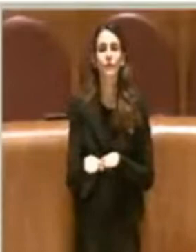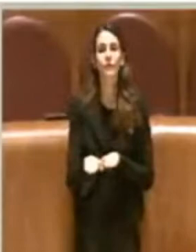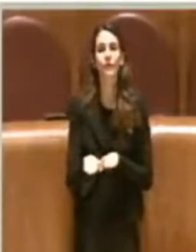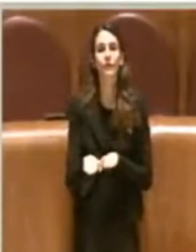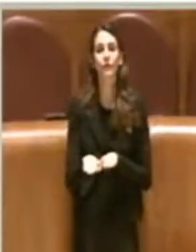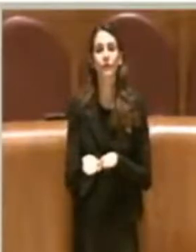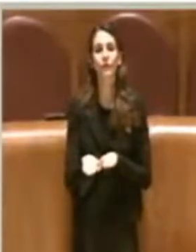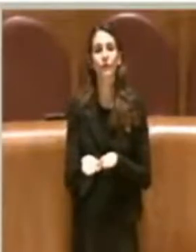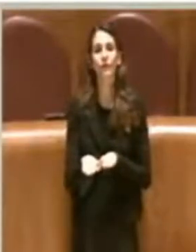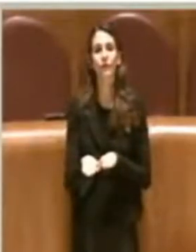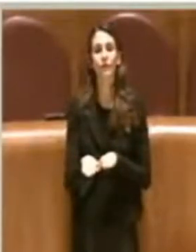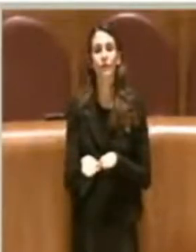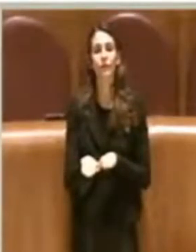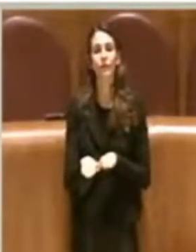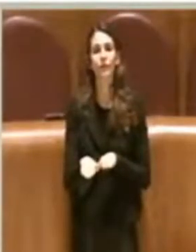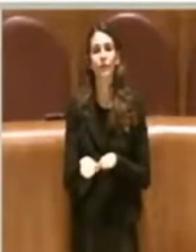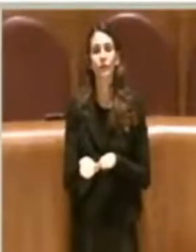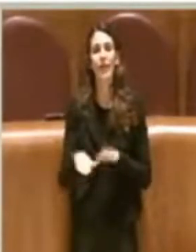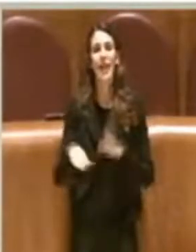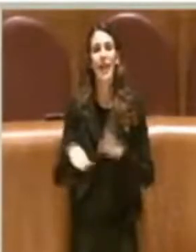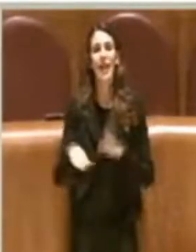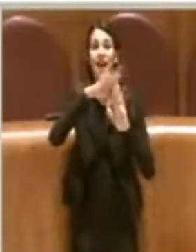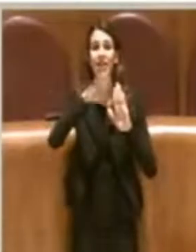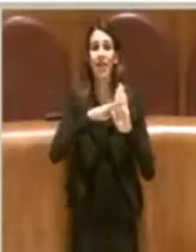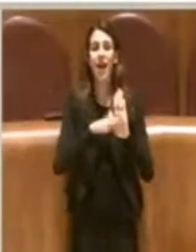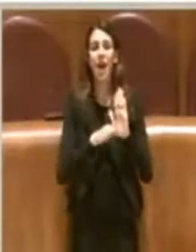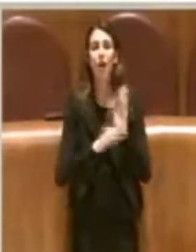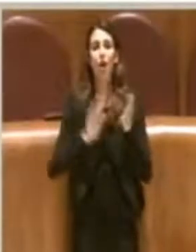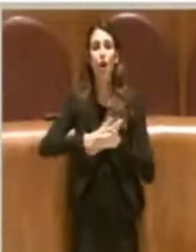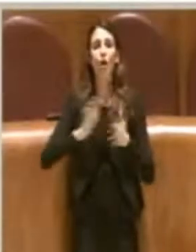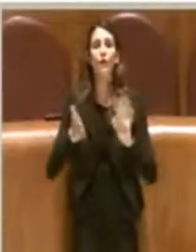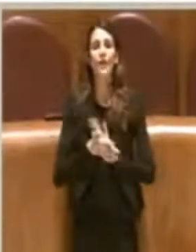modo che tutto l'elenco delle convenzioni